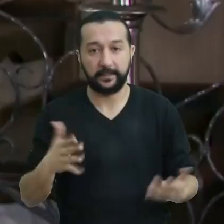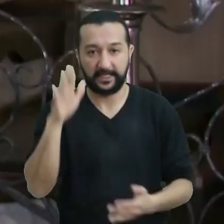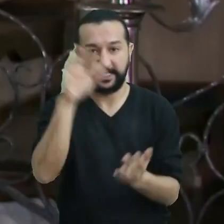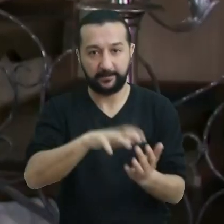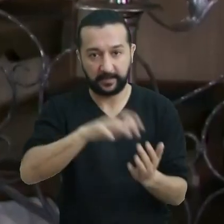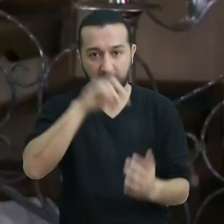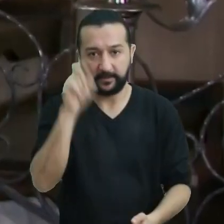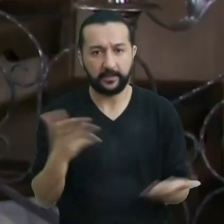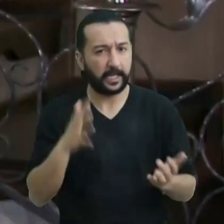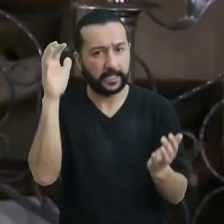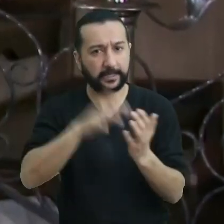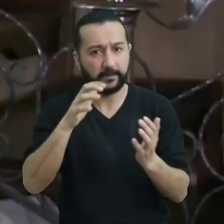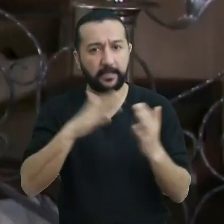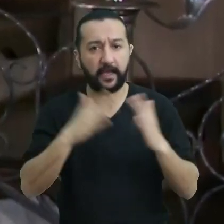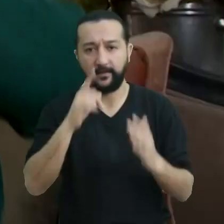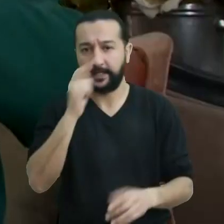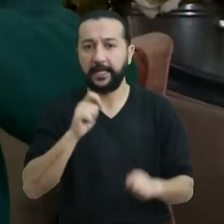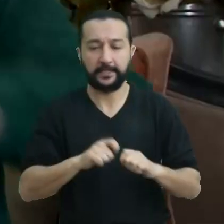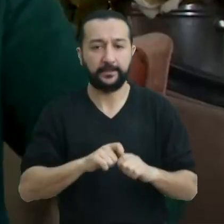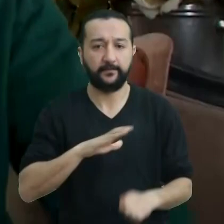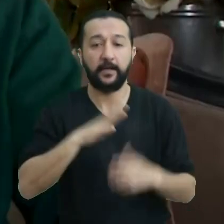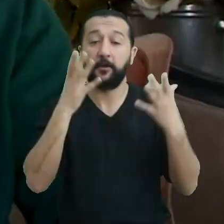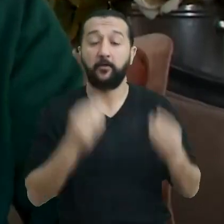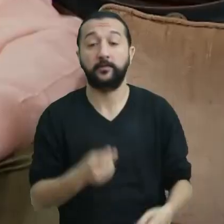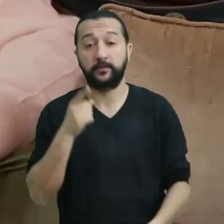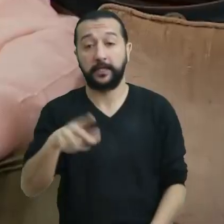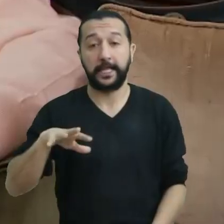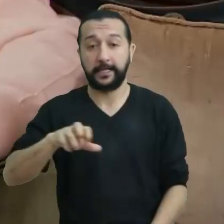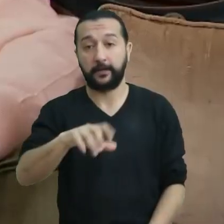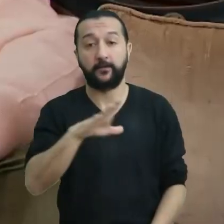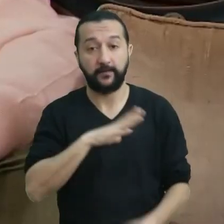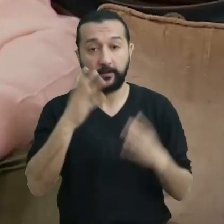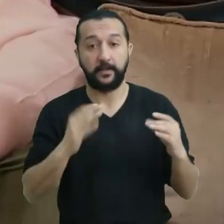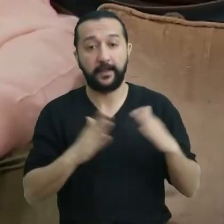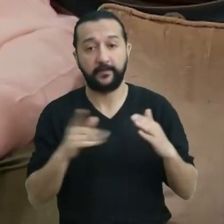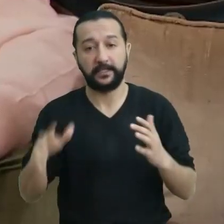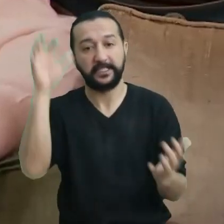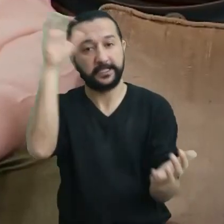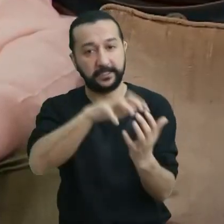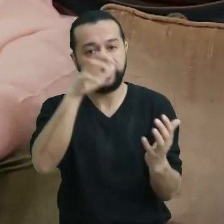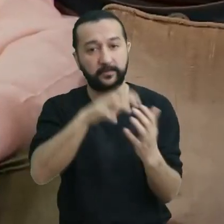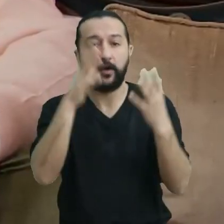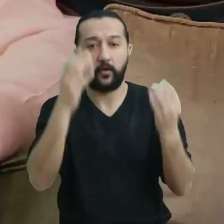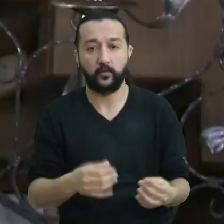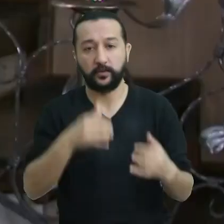mı? Ne timsah? Timsahın evde ne işi var? Ne olacak? Tarantula dolaşan evde timsah da